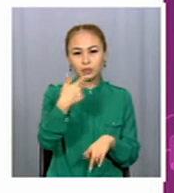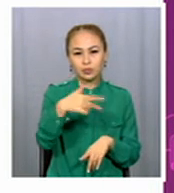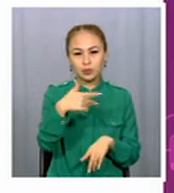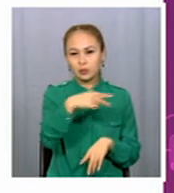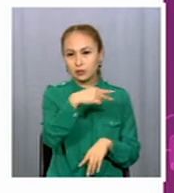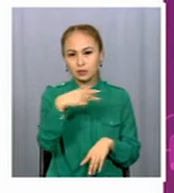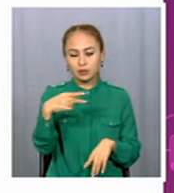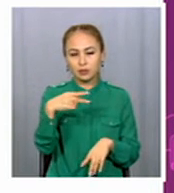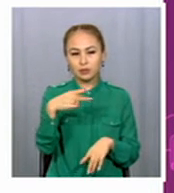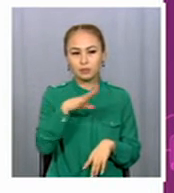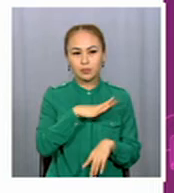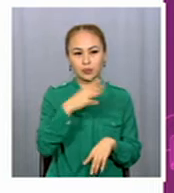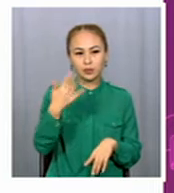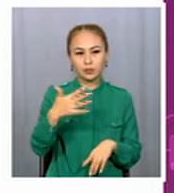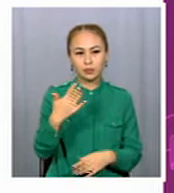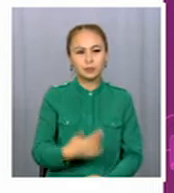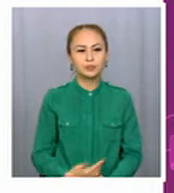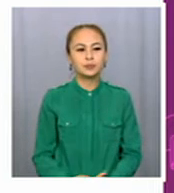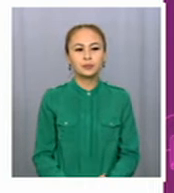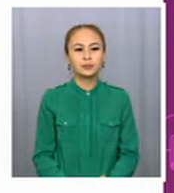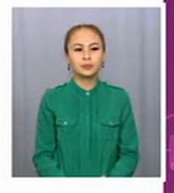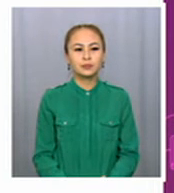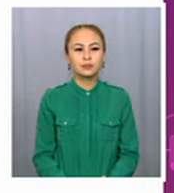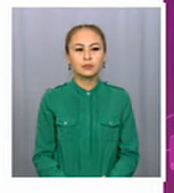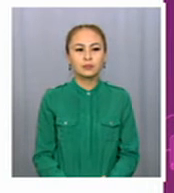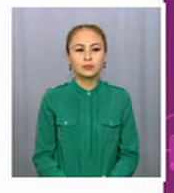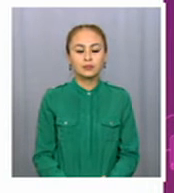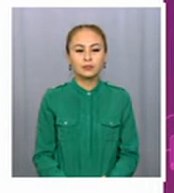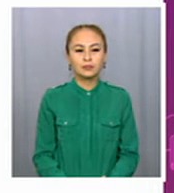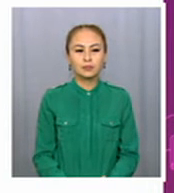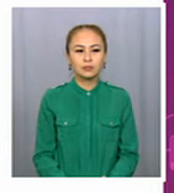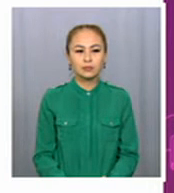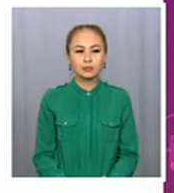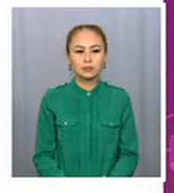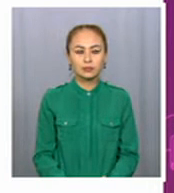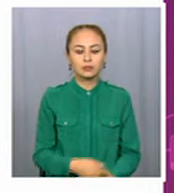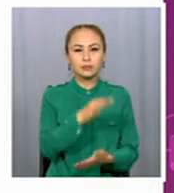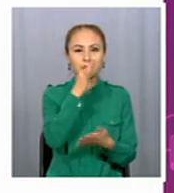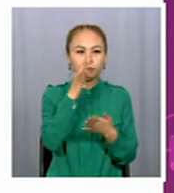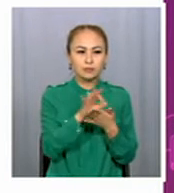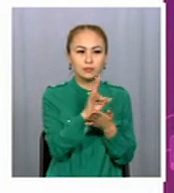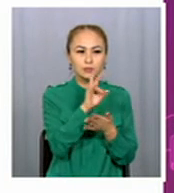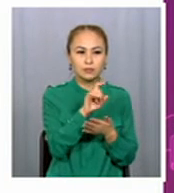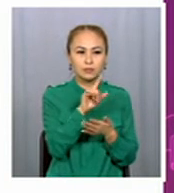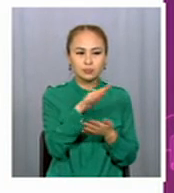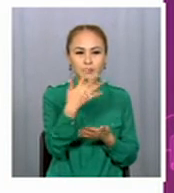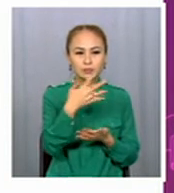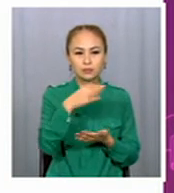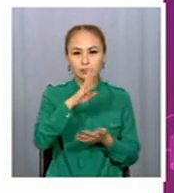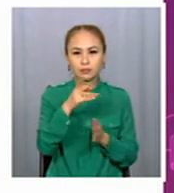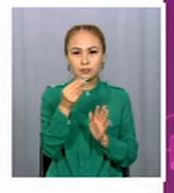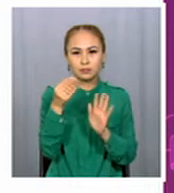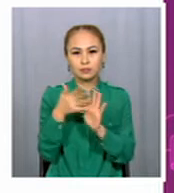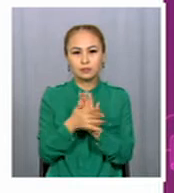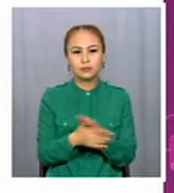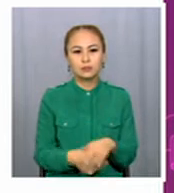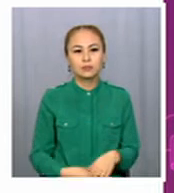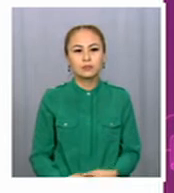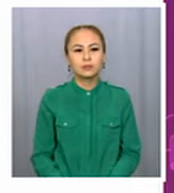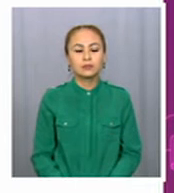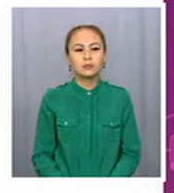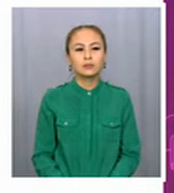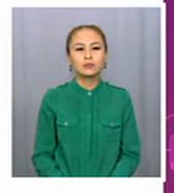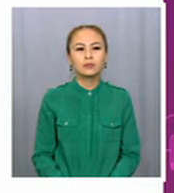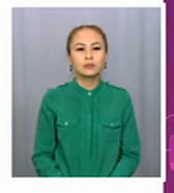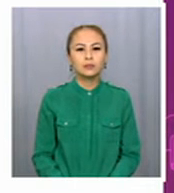мәні 50 теңгеге тең. Жауабына назар аударамыз. Жауабы Назым 50 теңге жұмсады.